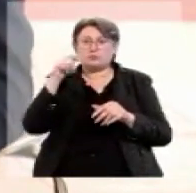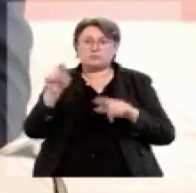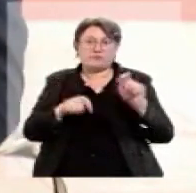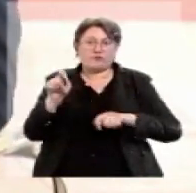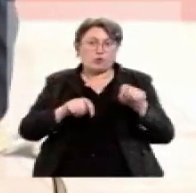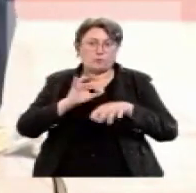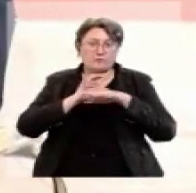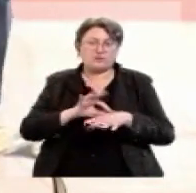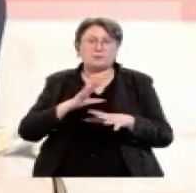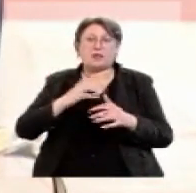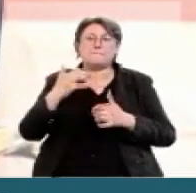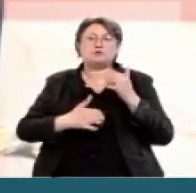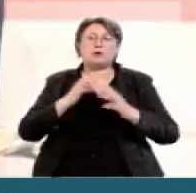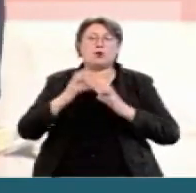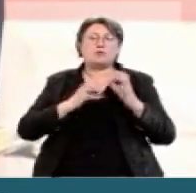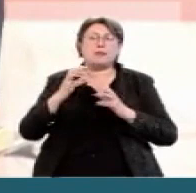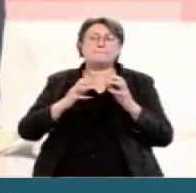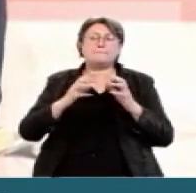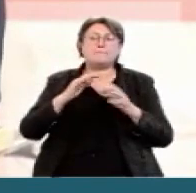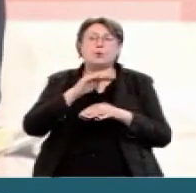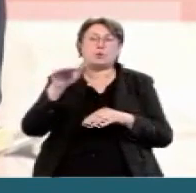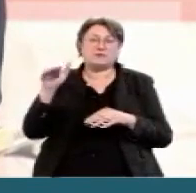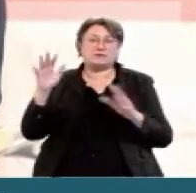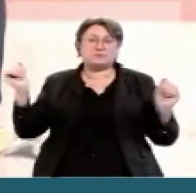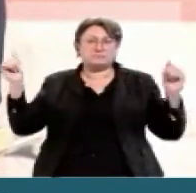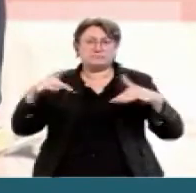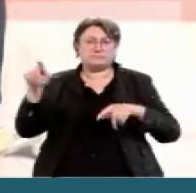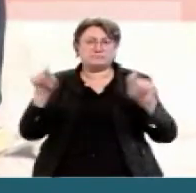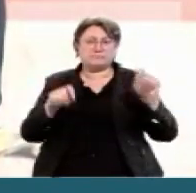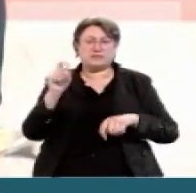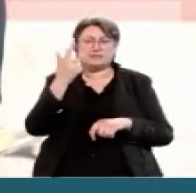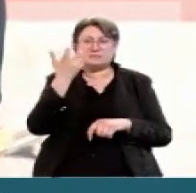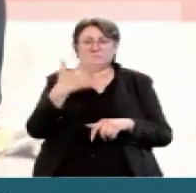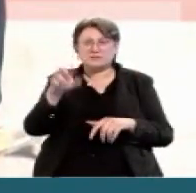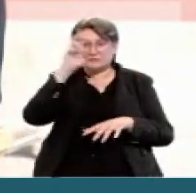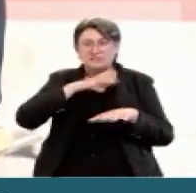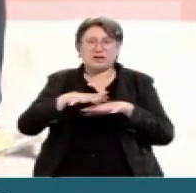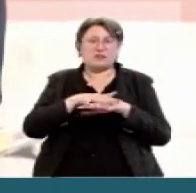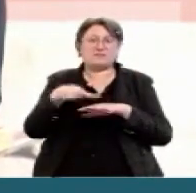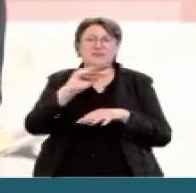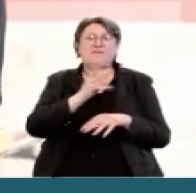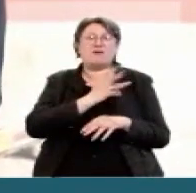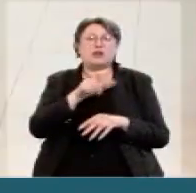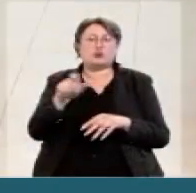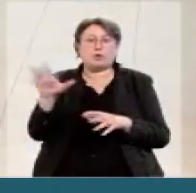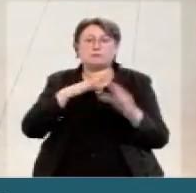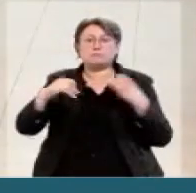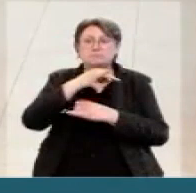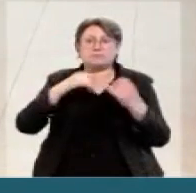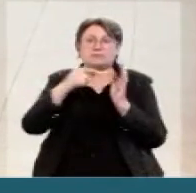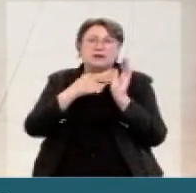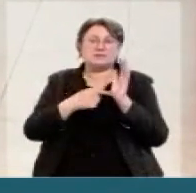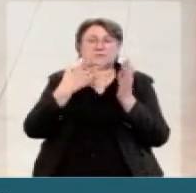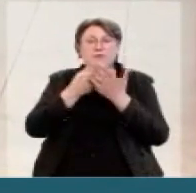ұйымдастырылды. 350 елден бас қосқан волонтерлер тәжірибе алмасуға мүмкіндік алды. Олардан біз де керек тәжірибені ала алдық.